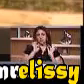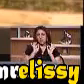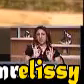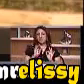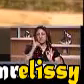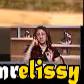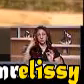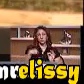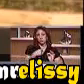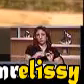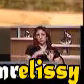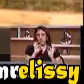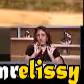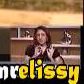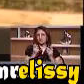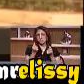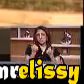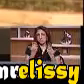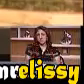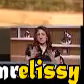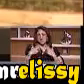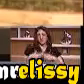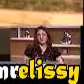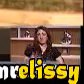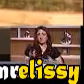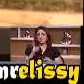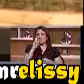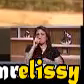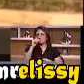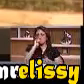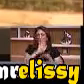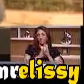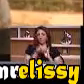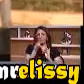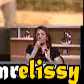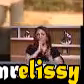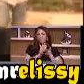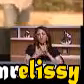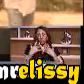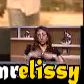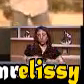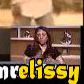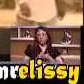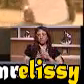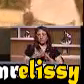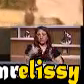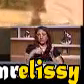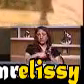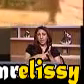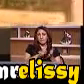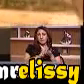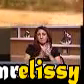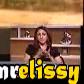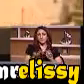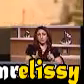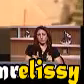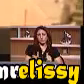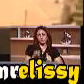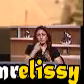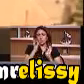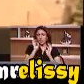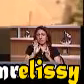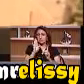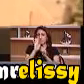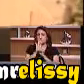الكوميسيون، الراجل اللي ما بيلاقيش ياكل ولا يشرب ولا ياكل مراته ولا اولاده وما لهوش اي تامينات وعايز يخش في معاش ابوه او امه.